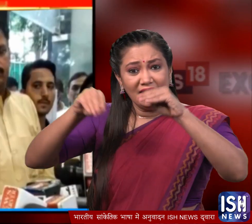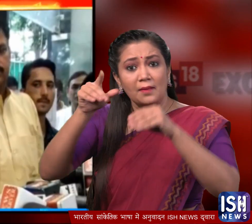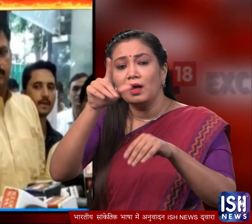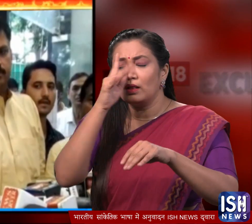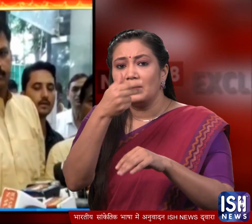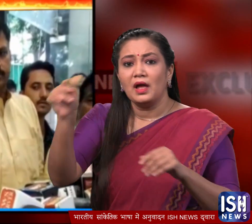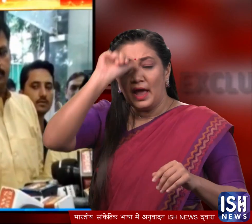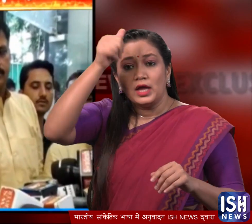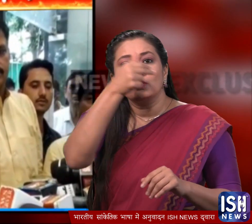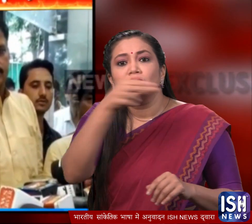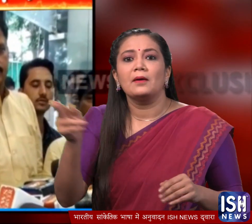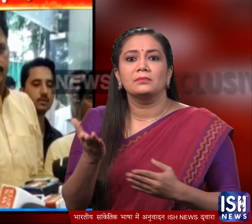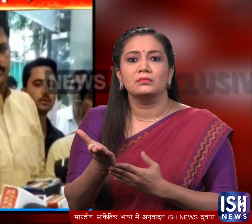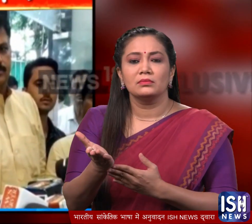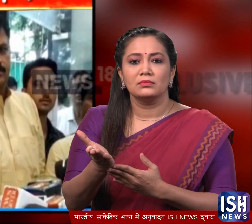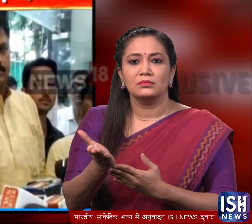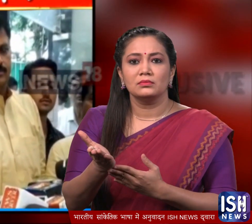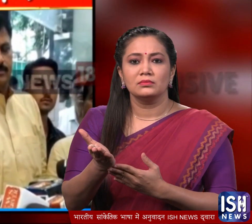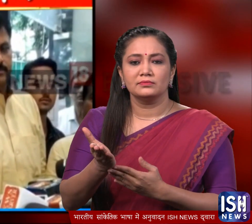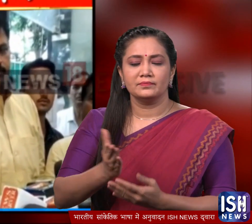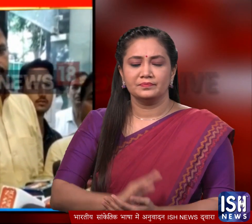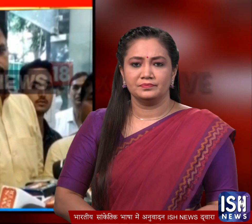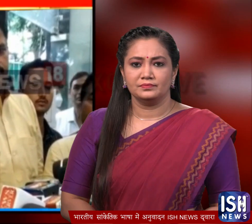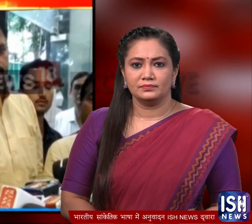था। हिंदू नाम रखा हुआ था,